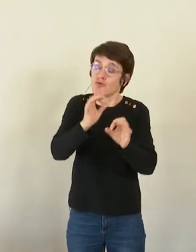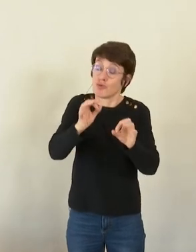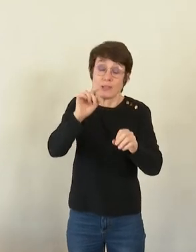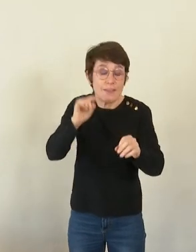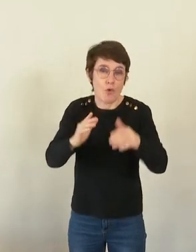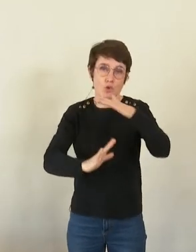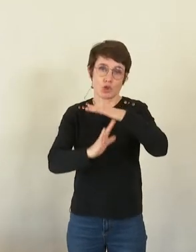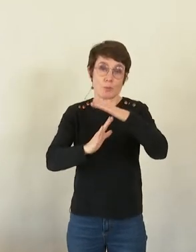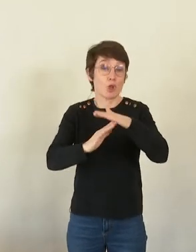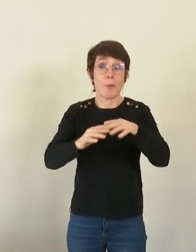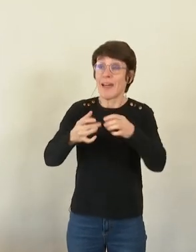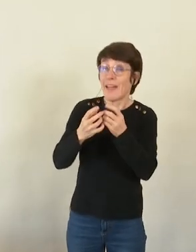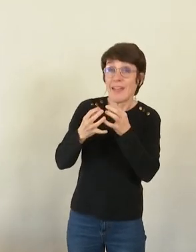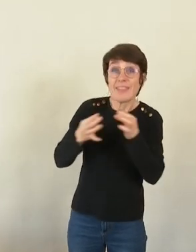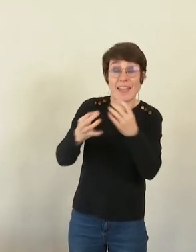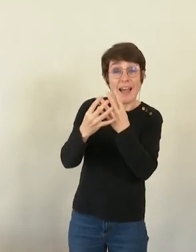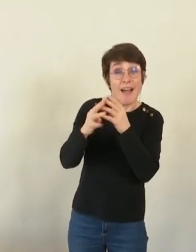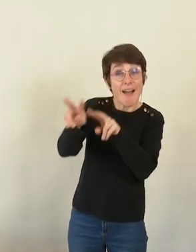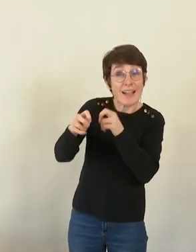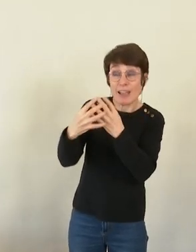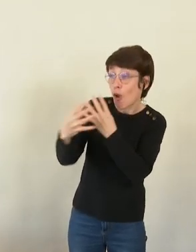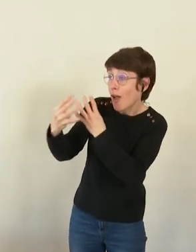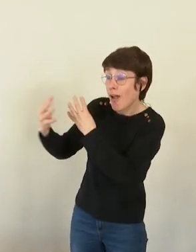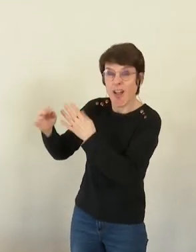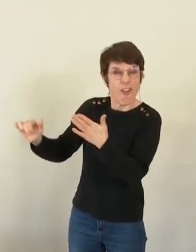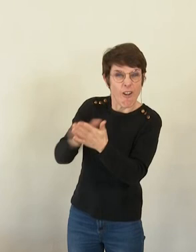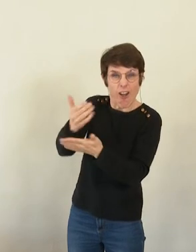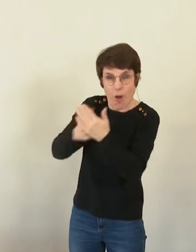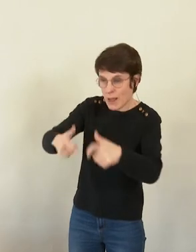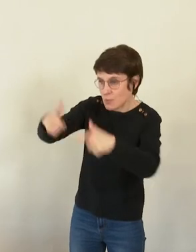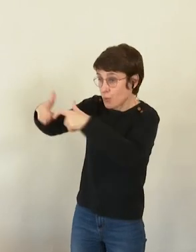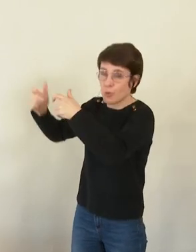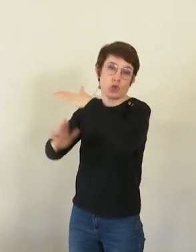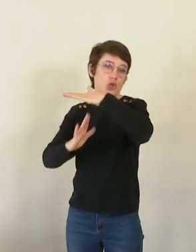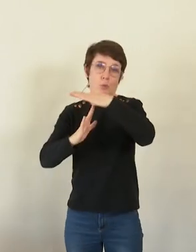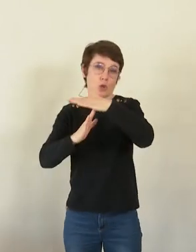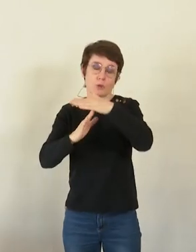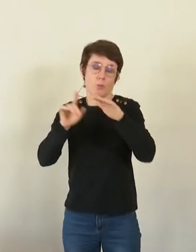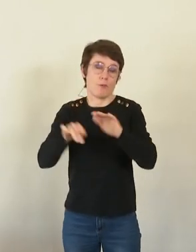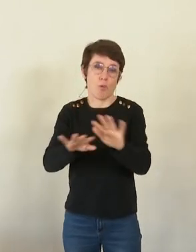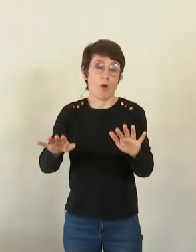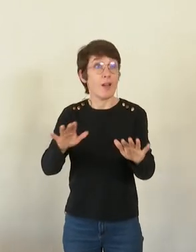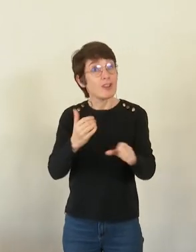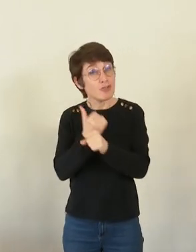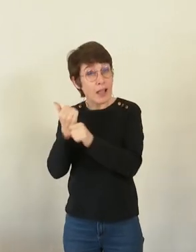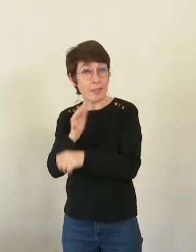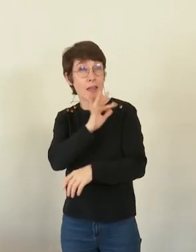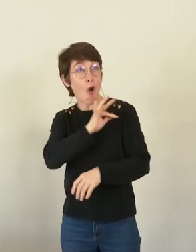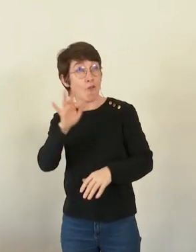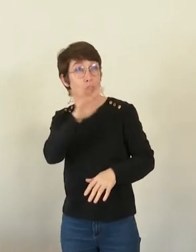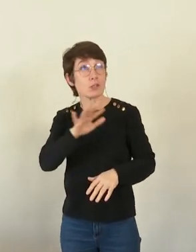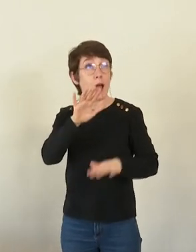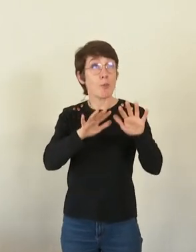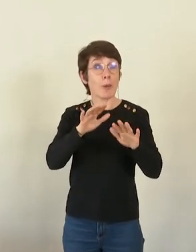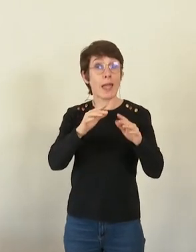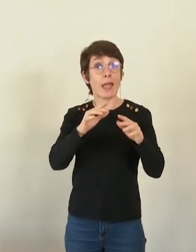d'artificialiser les terres agricoles ou les espaces naturels chaque année la France perd entre 20000 à 30000 hectares